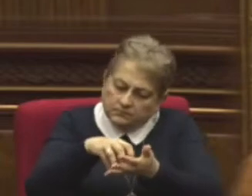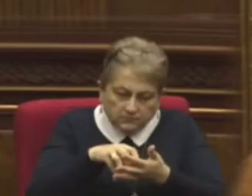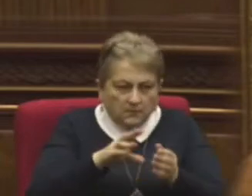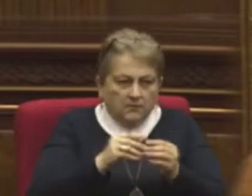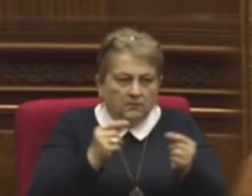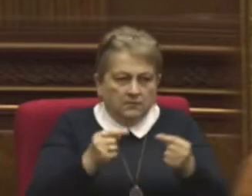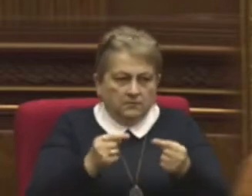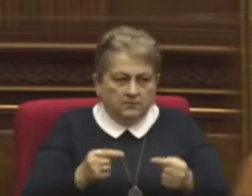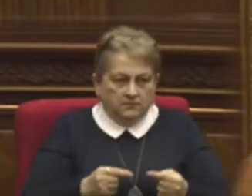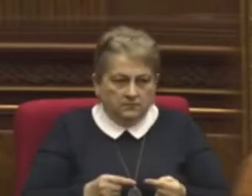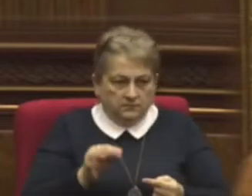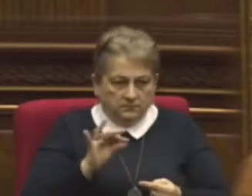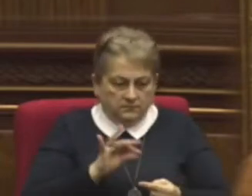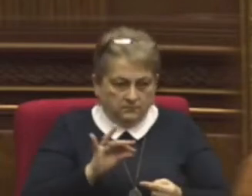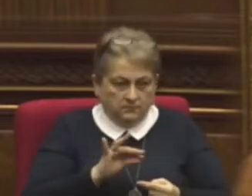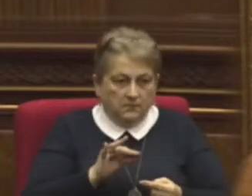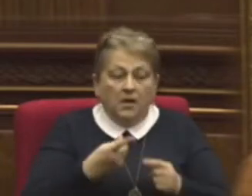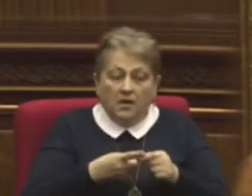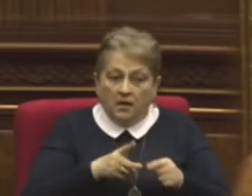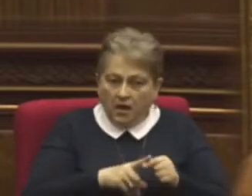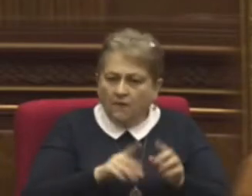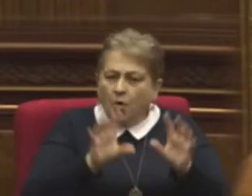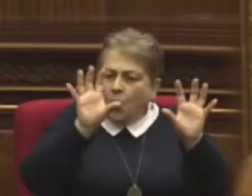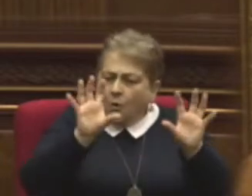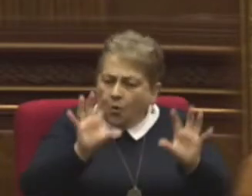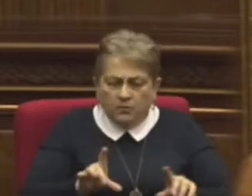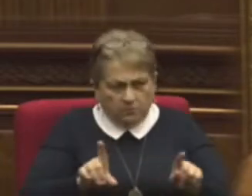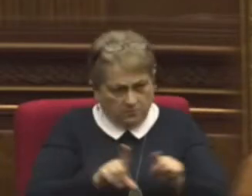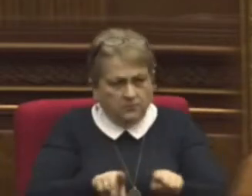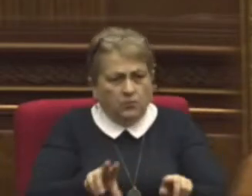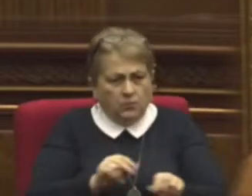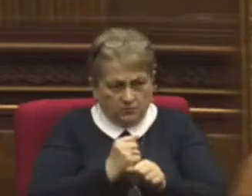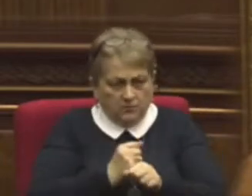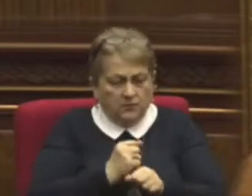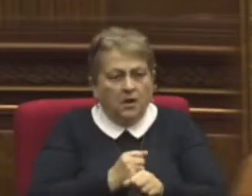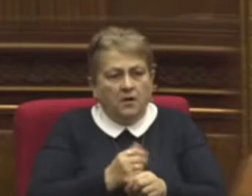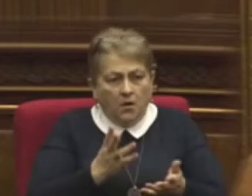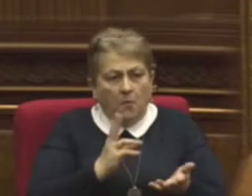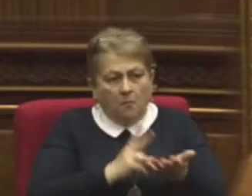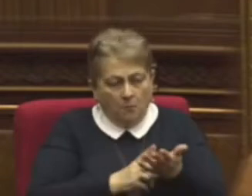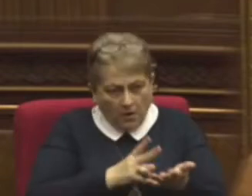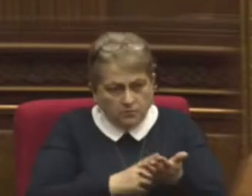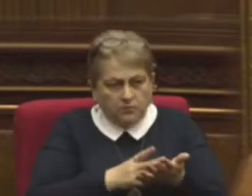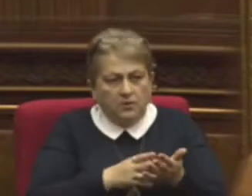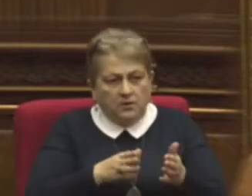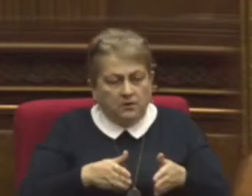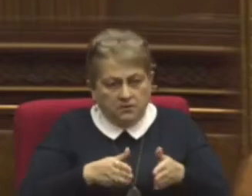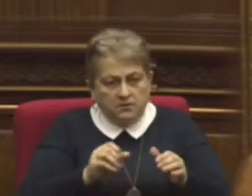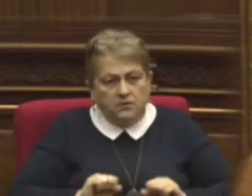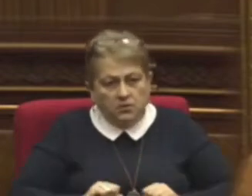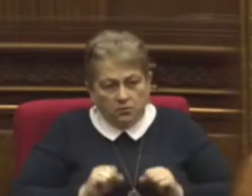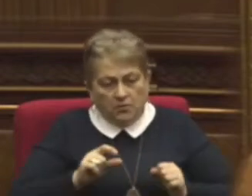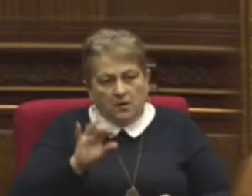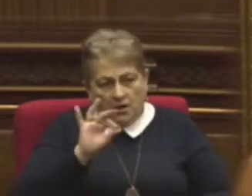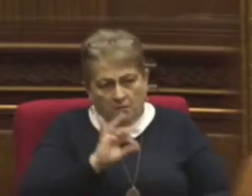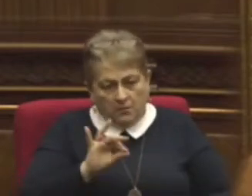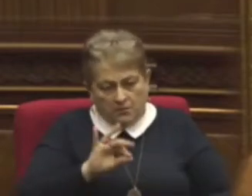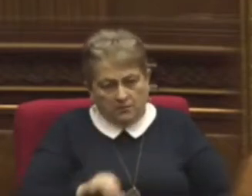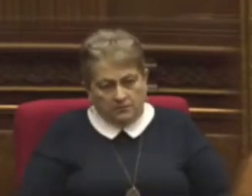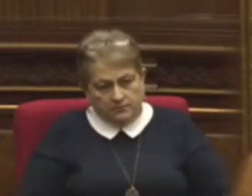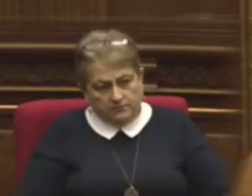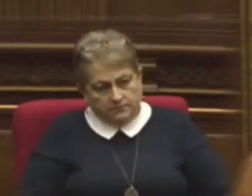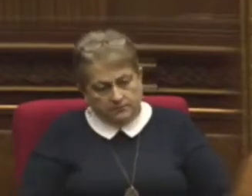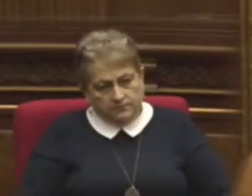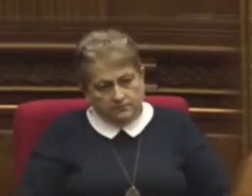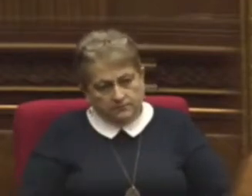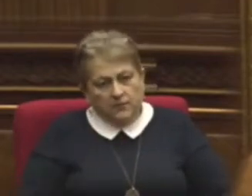ընդհանրապես հանրության մեջ ամենուրեք։ Եվ օրենսդրություններ է այդպես կառուցված, որ փաստորեն դրդում է դեպի այդ մտածողությունը բոլորի ներառյալ